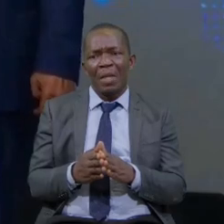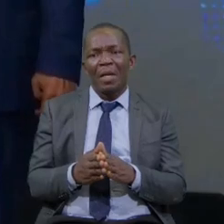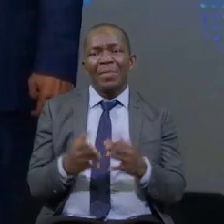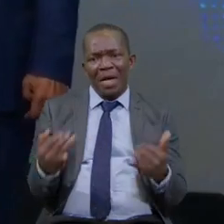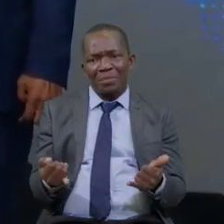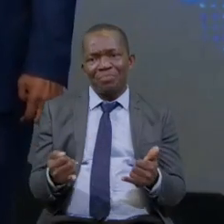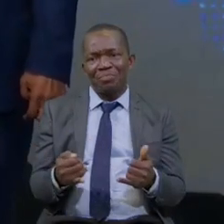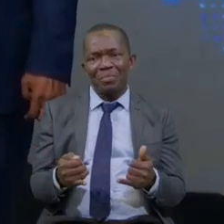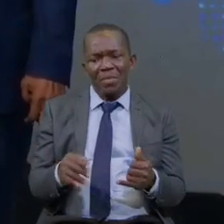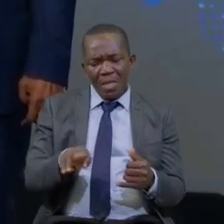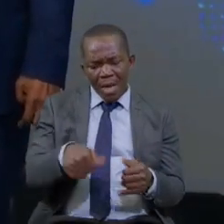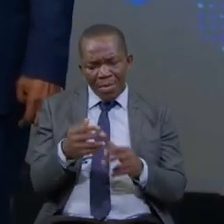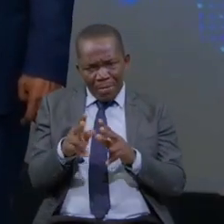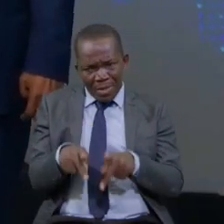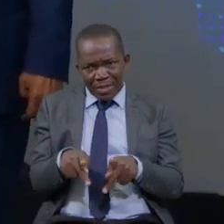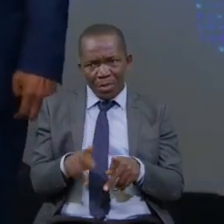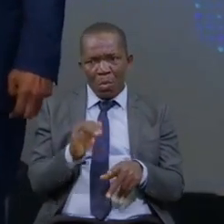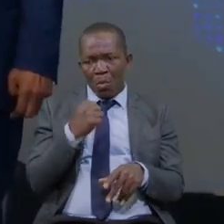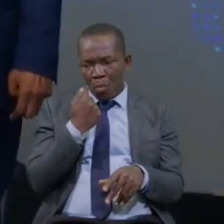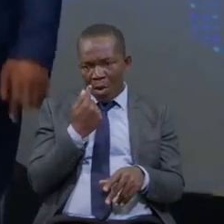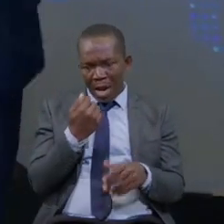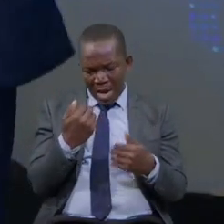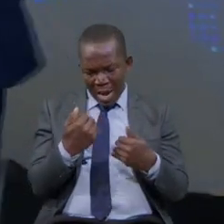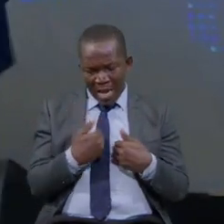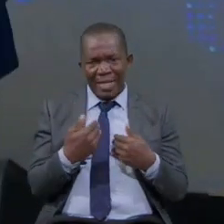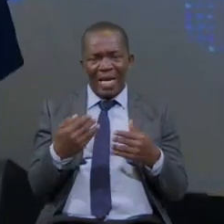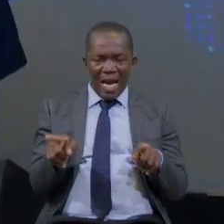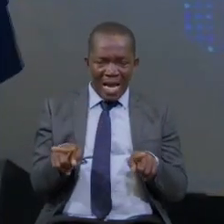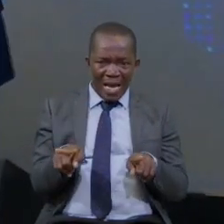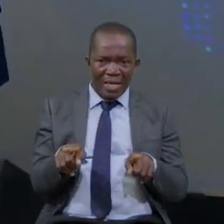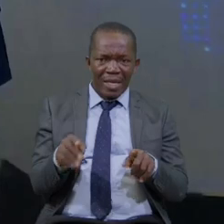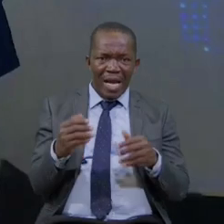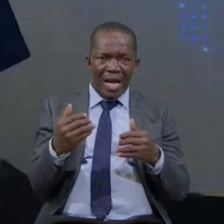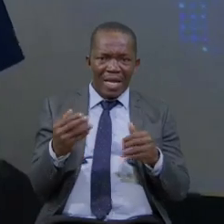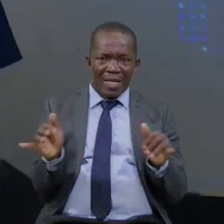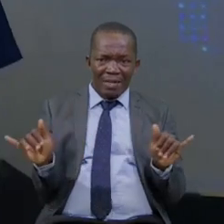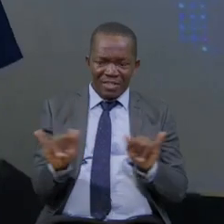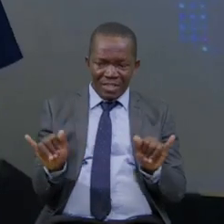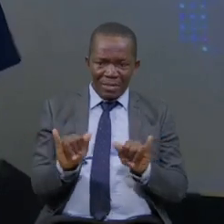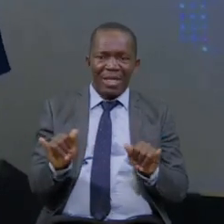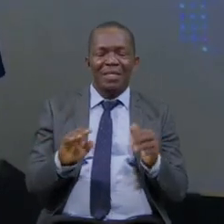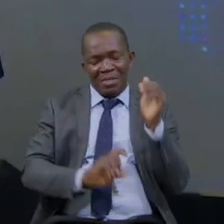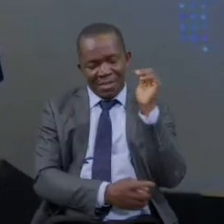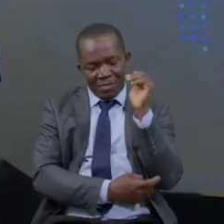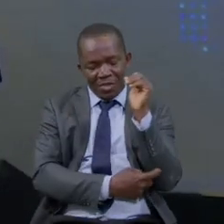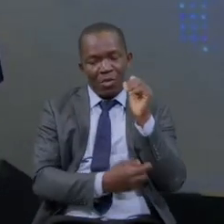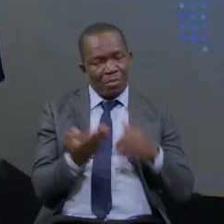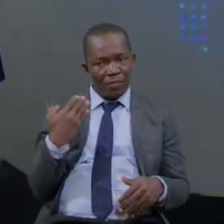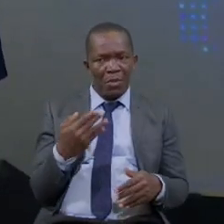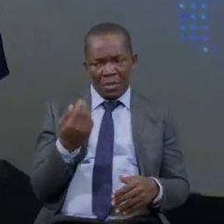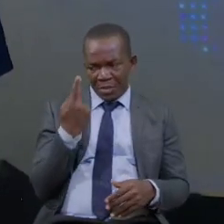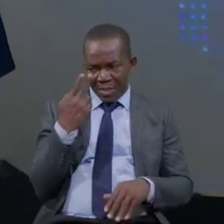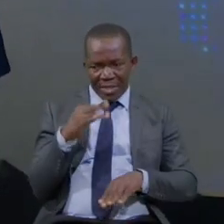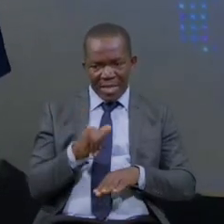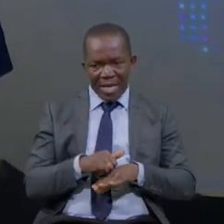Dieu a eu une tentation similaire par le passé. Regarde les défis que tu as. Quelqu'un d'autre dans la famille de